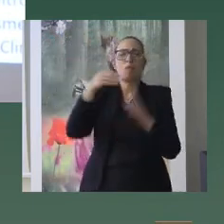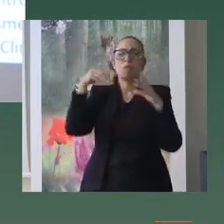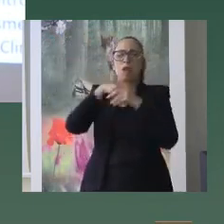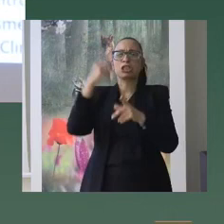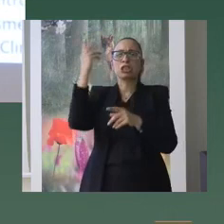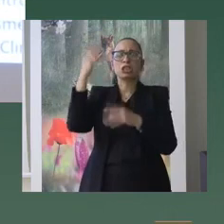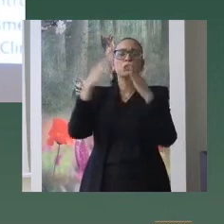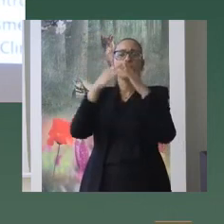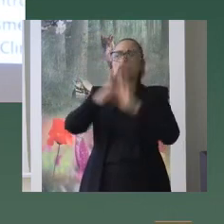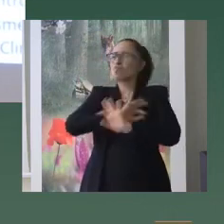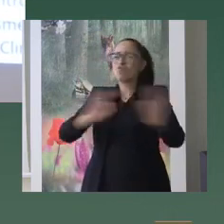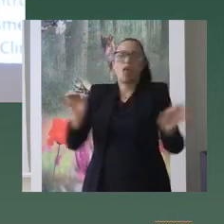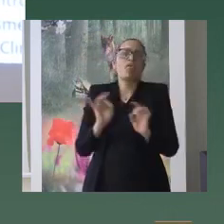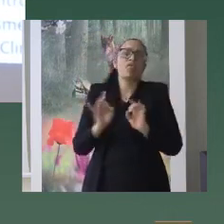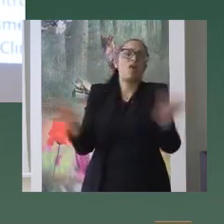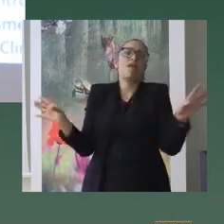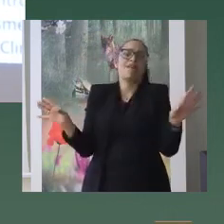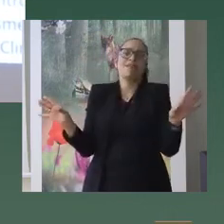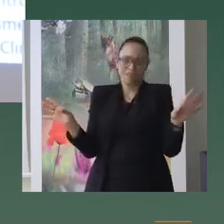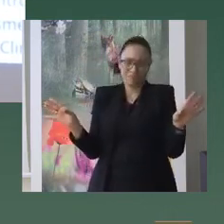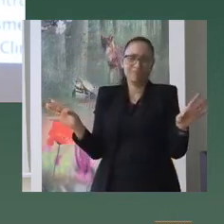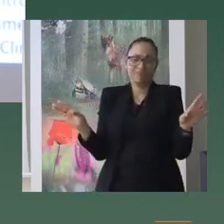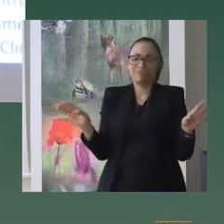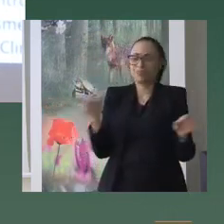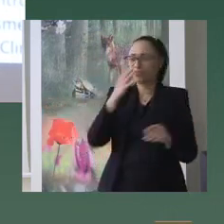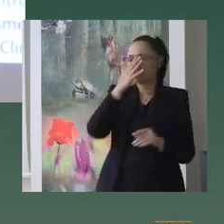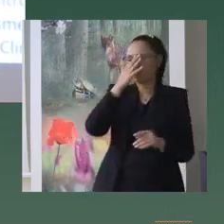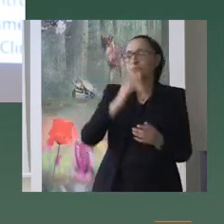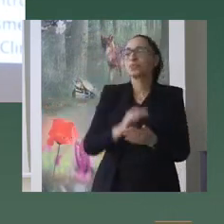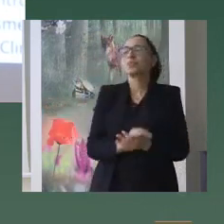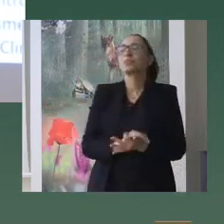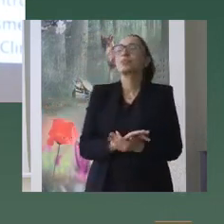το σπίτι σου. Το net metering που το είπατε σωστά.